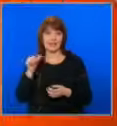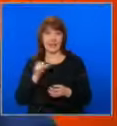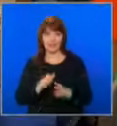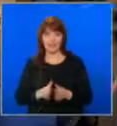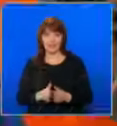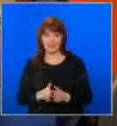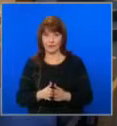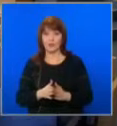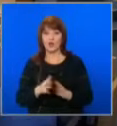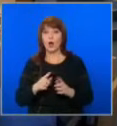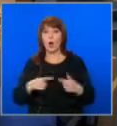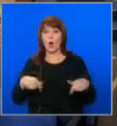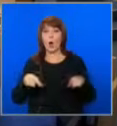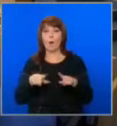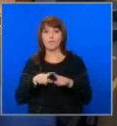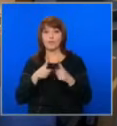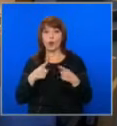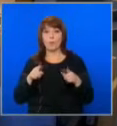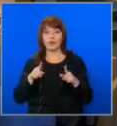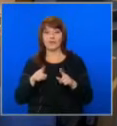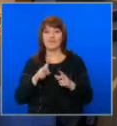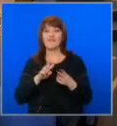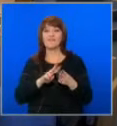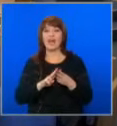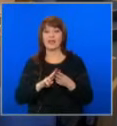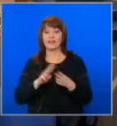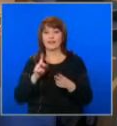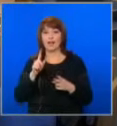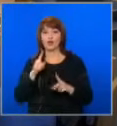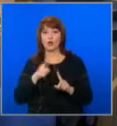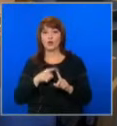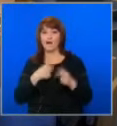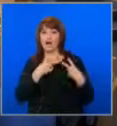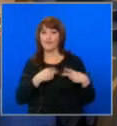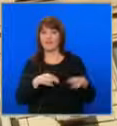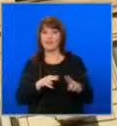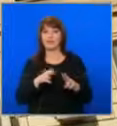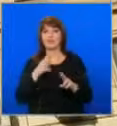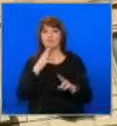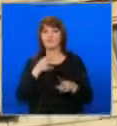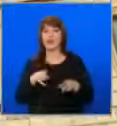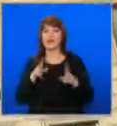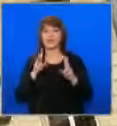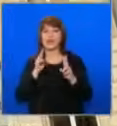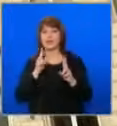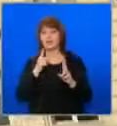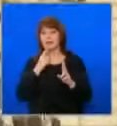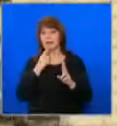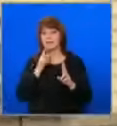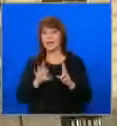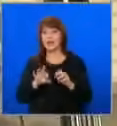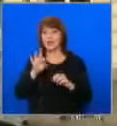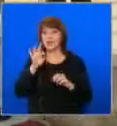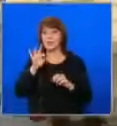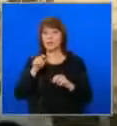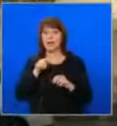атанасов областният управител на софия вяра тодева върна решенията на столичния общински съвет за избора на ръководствата на